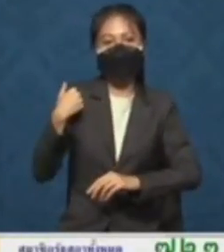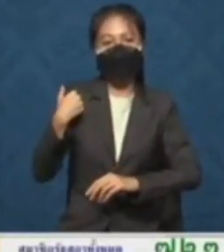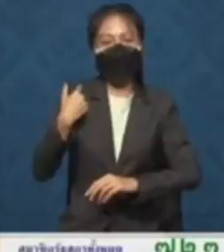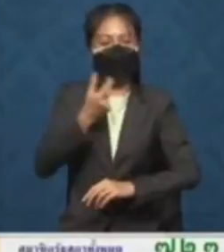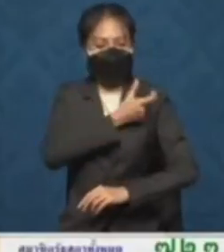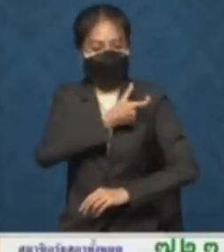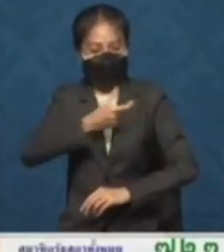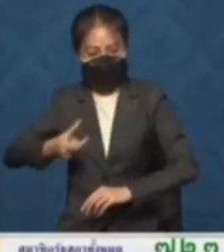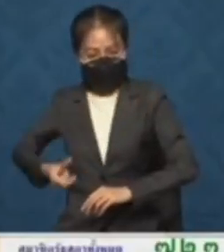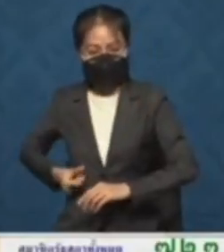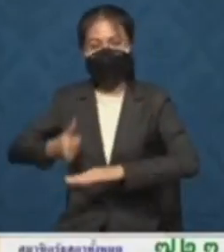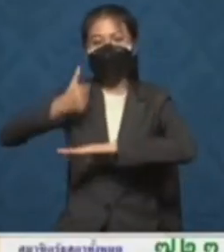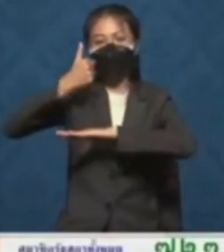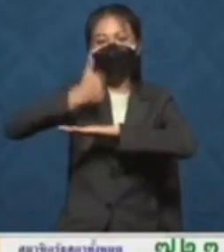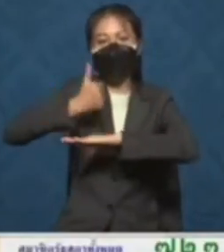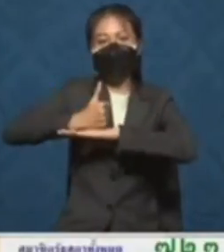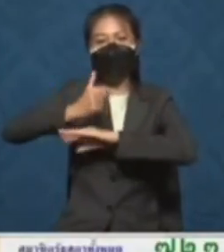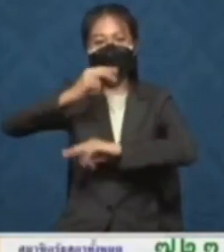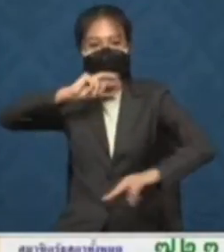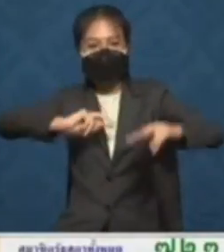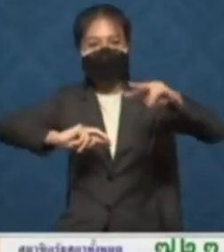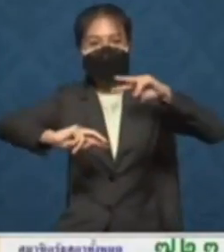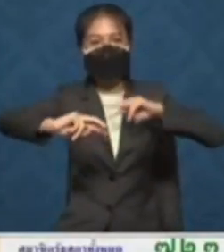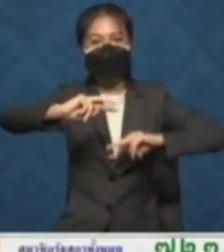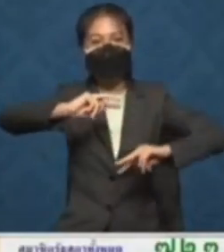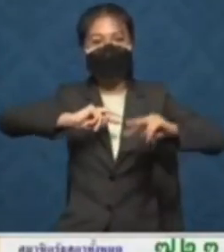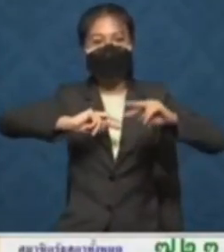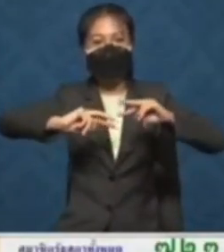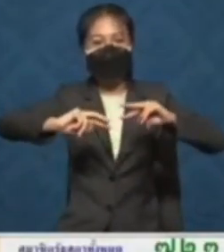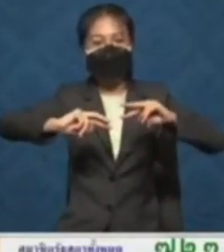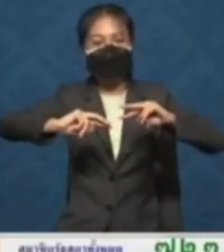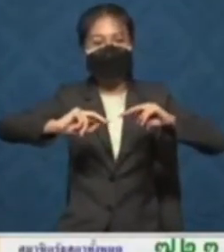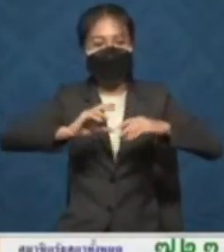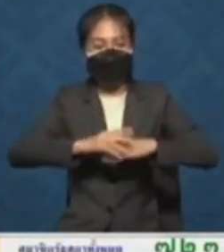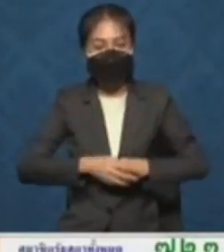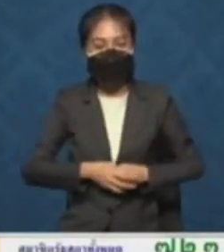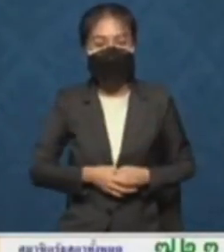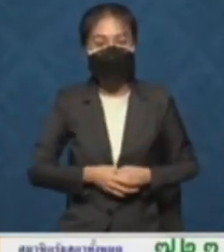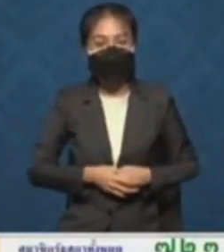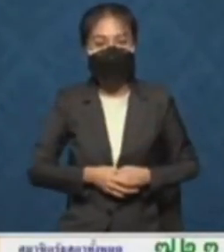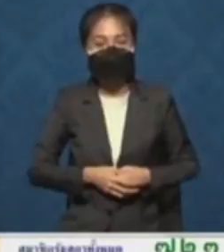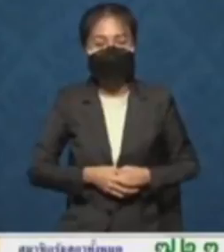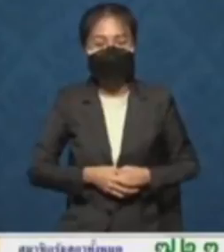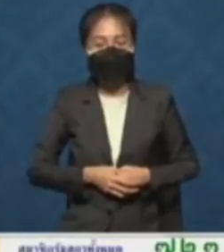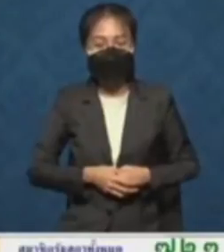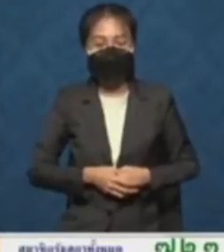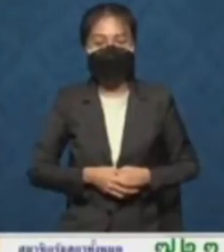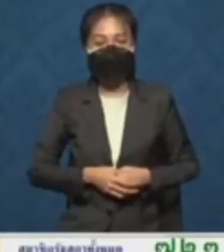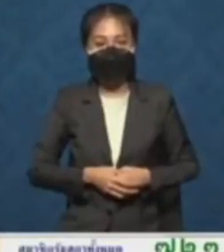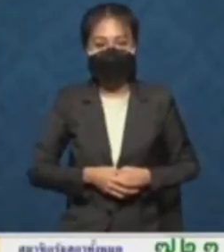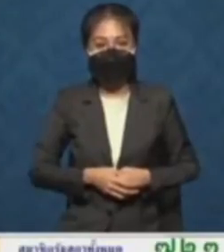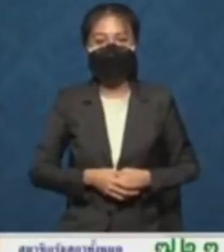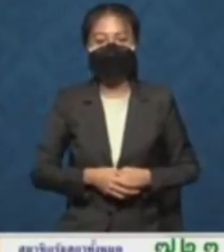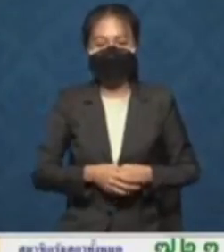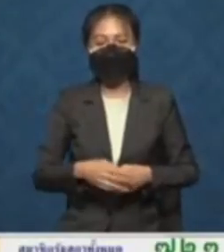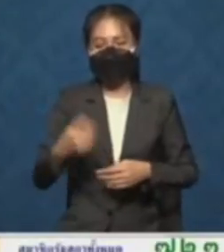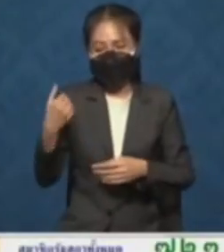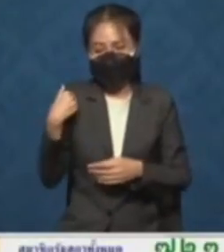ขผมมีข้อกังวลว่าจากการที่ท่านขยับปรับ